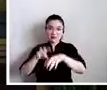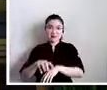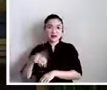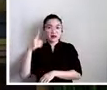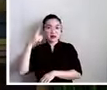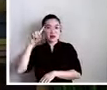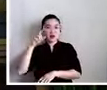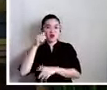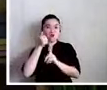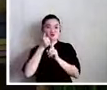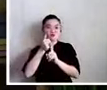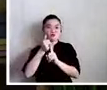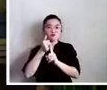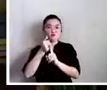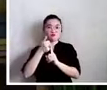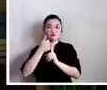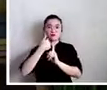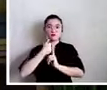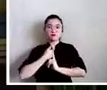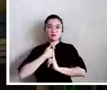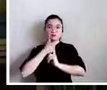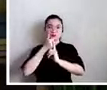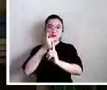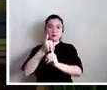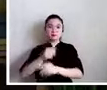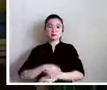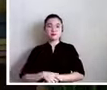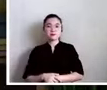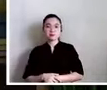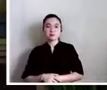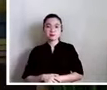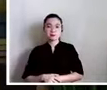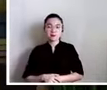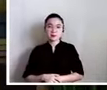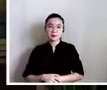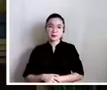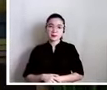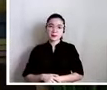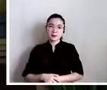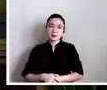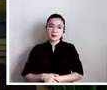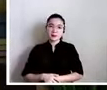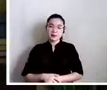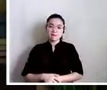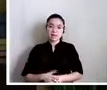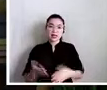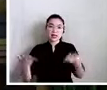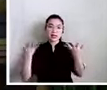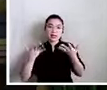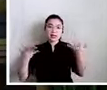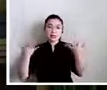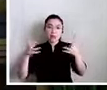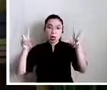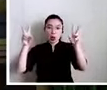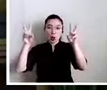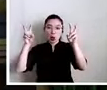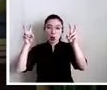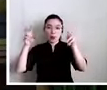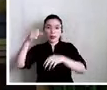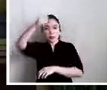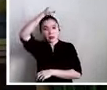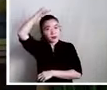sa kaugalingon. Kini na ay kuan comment gikan ni St. Augustine. What is the reason